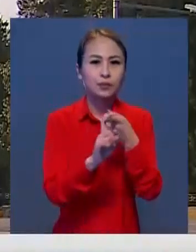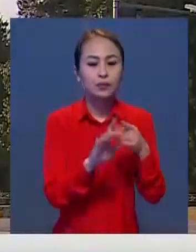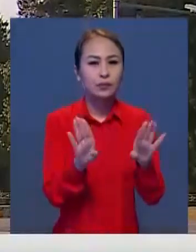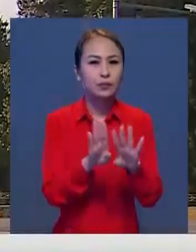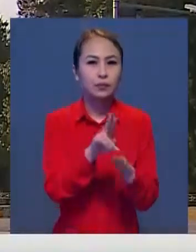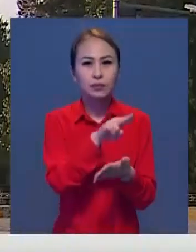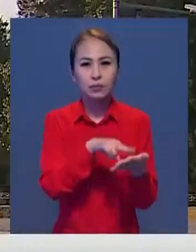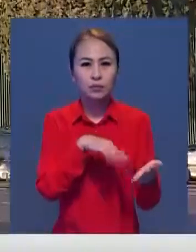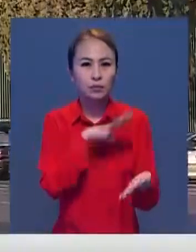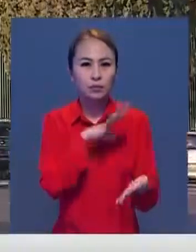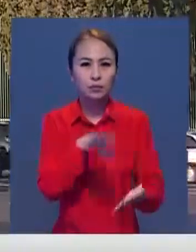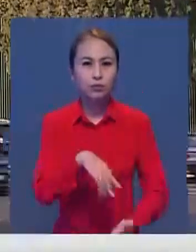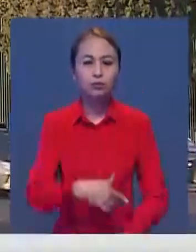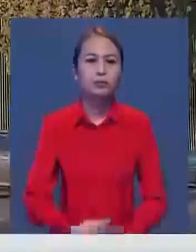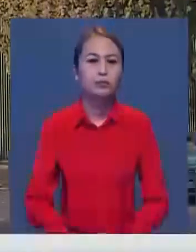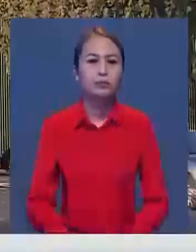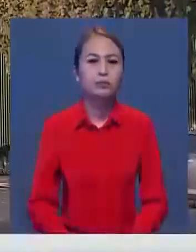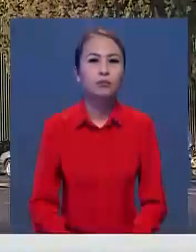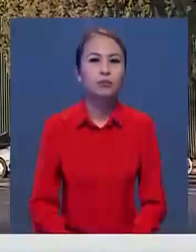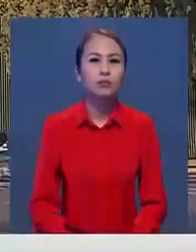коронавирусты жұқтыру дерегі тіркелген жоқ.